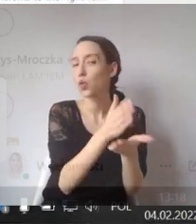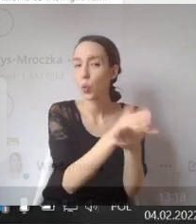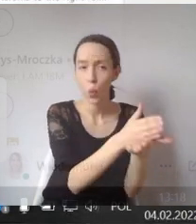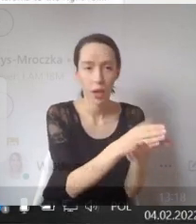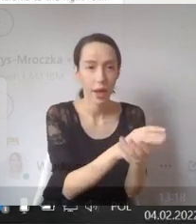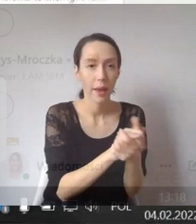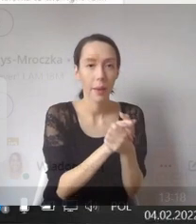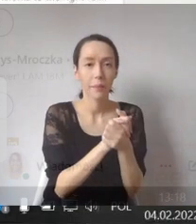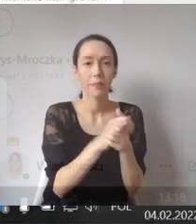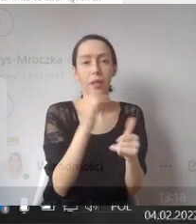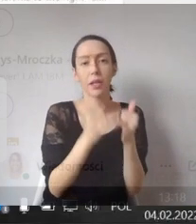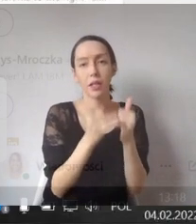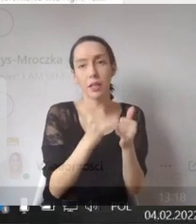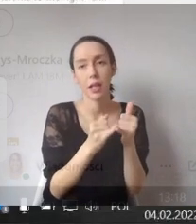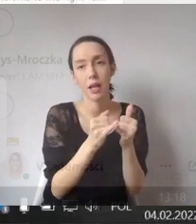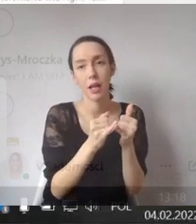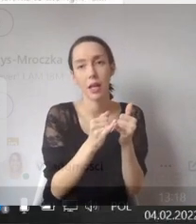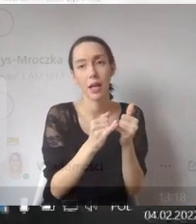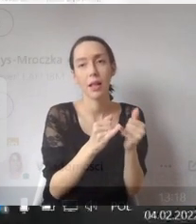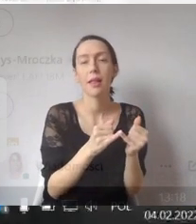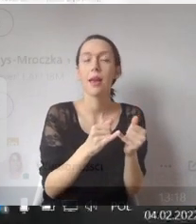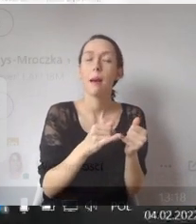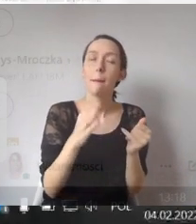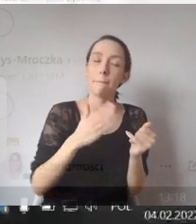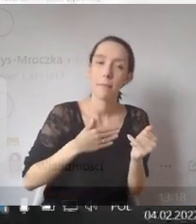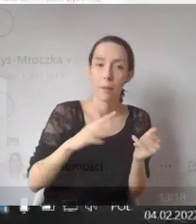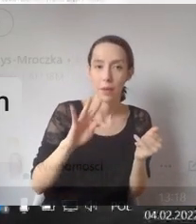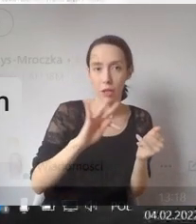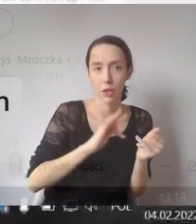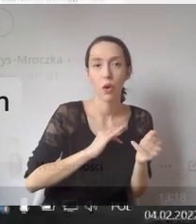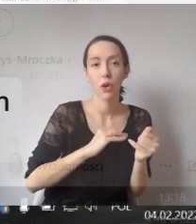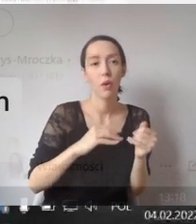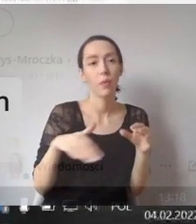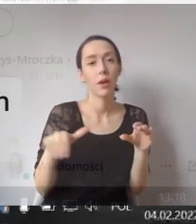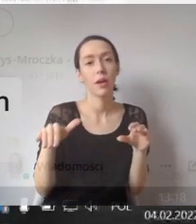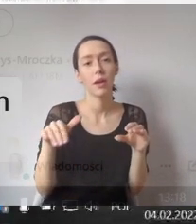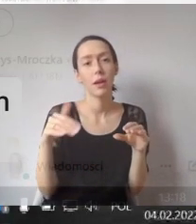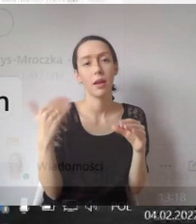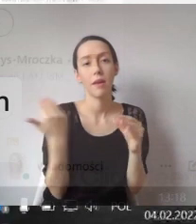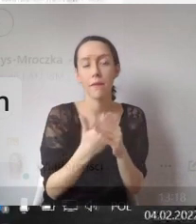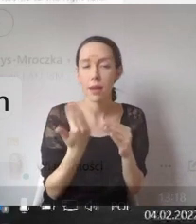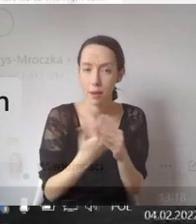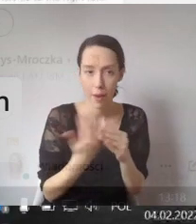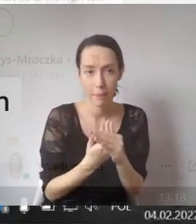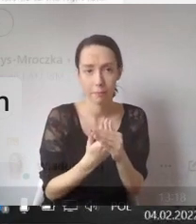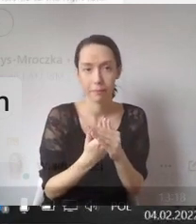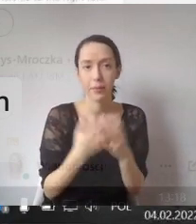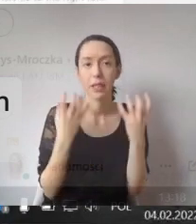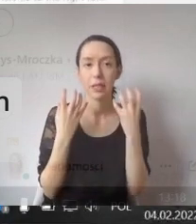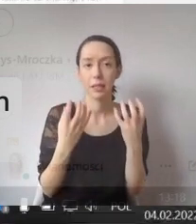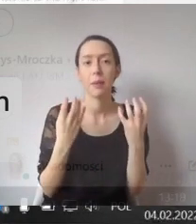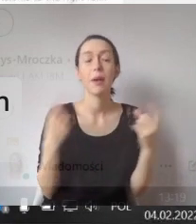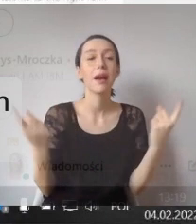prostu osobą, która ma własną działalność gospodarczą i tutaj bardziej by się chciała reklamować i szukać